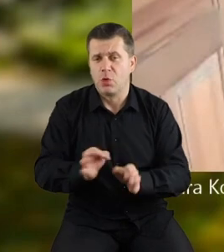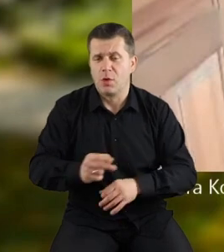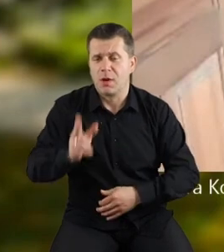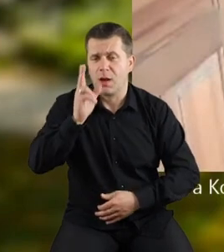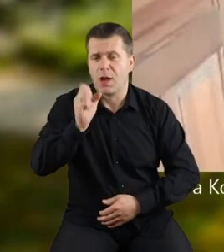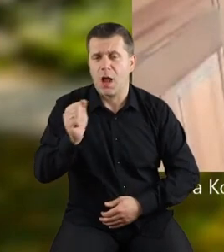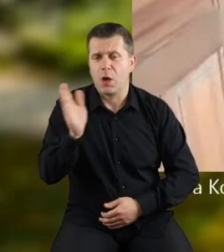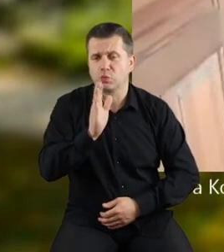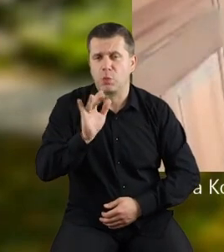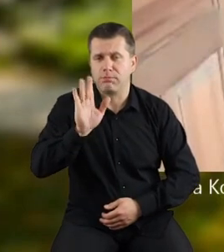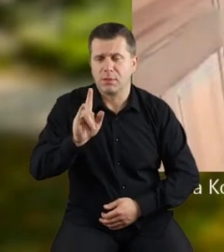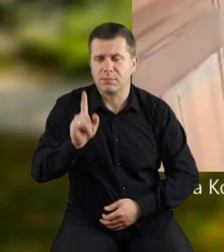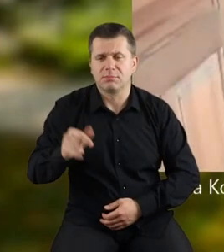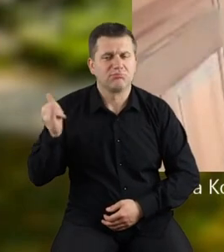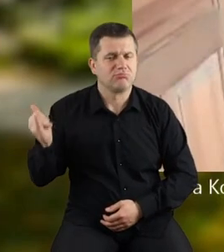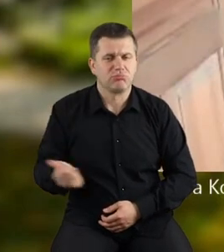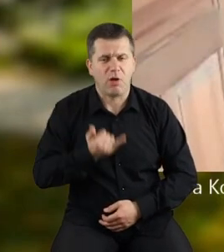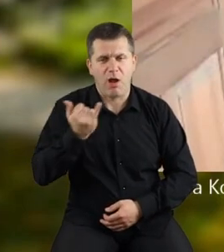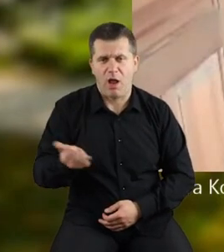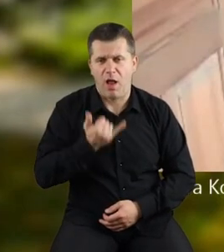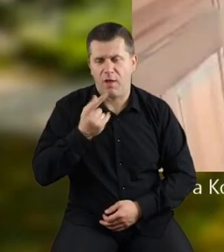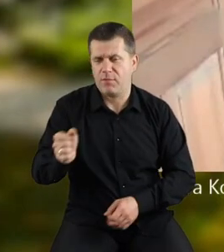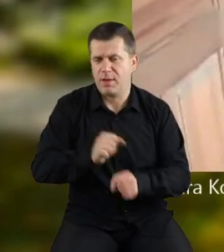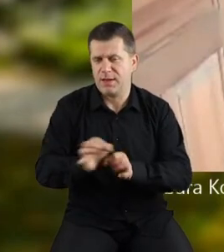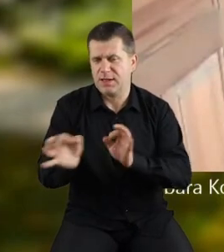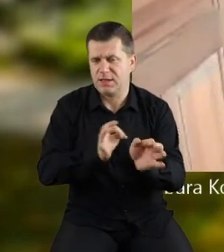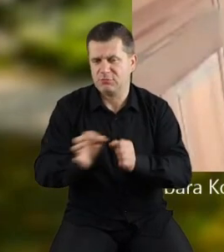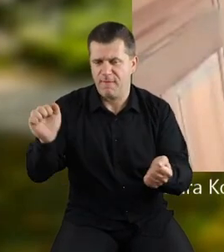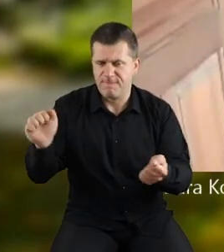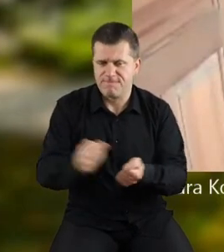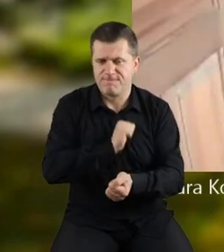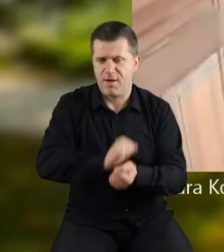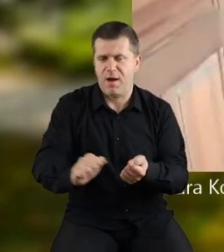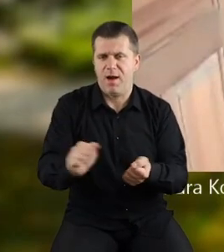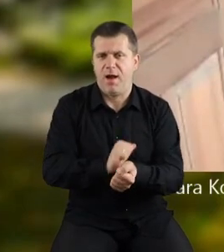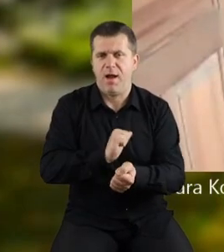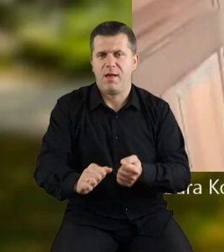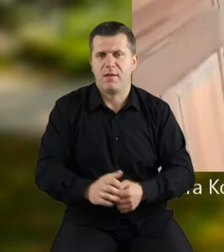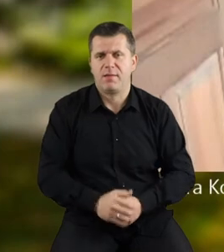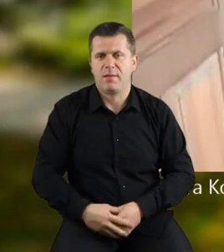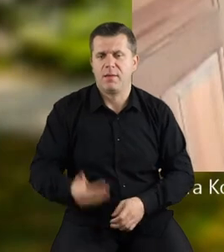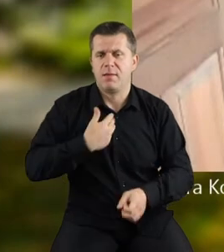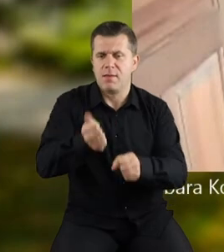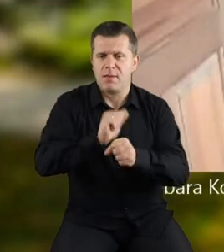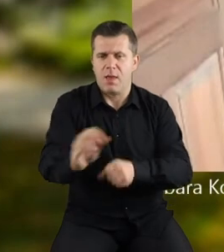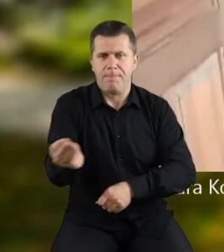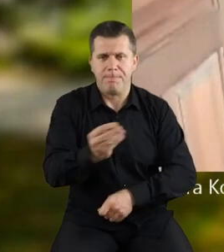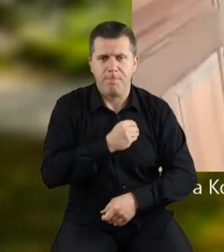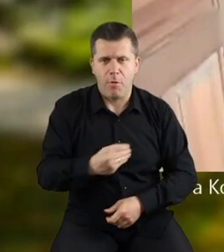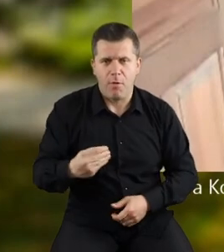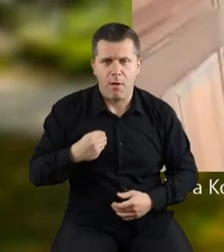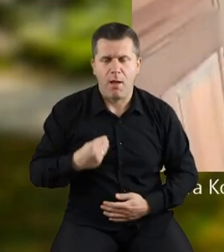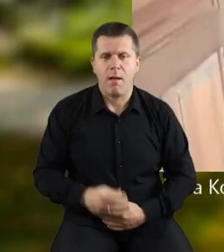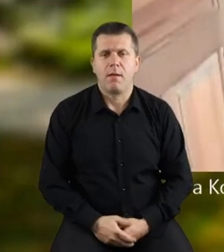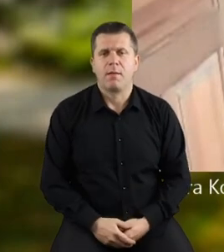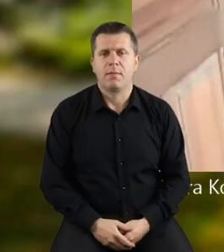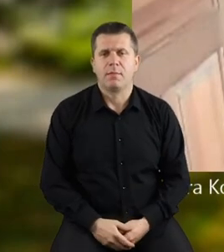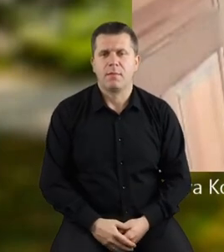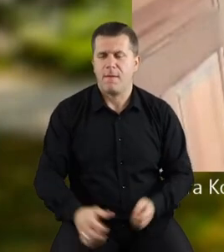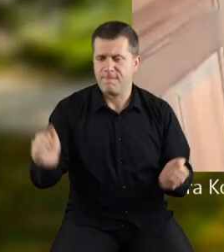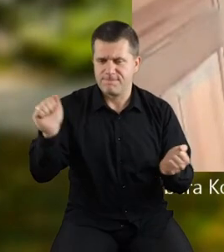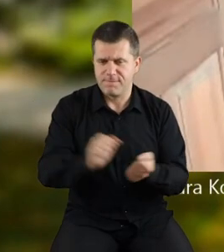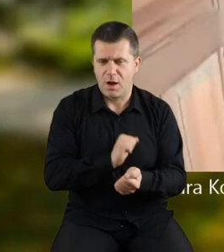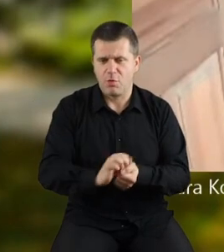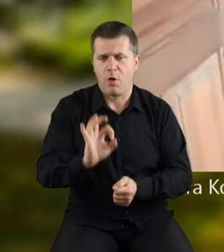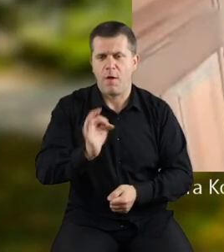Historie kaszubskie to zawsze historie walki o to, że jest się Polakiem,